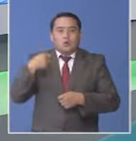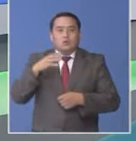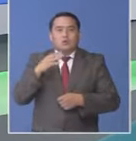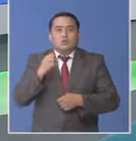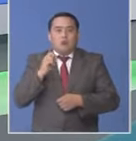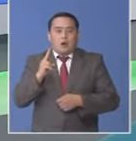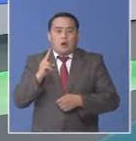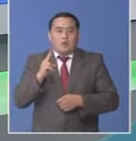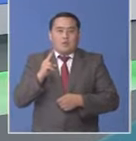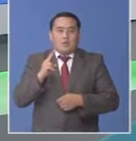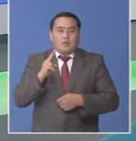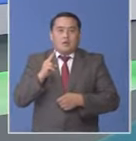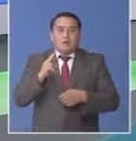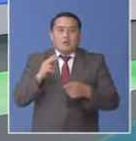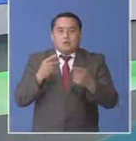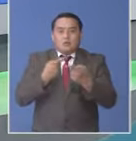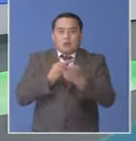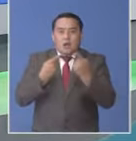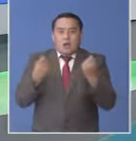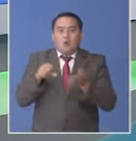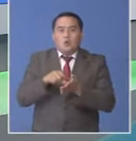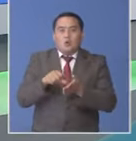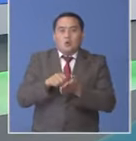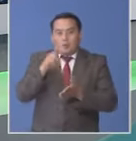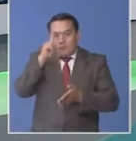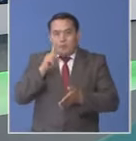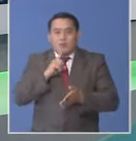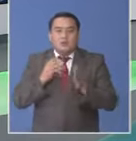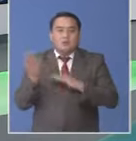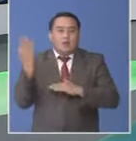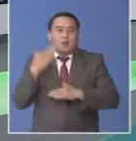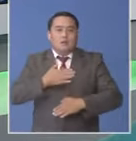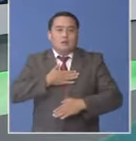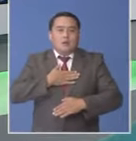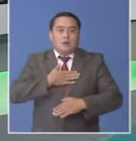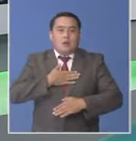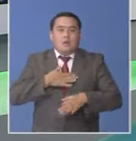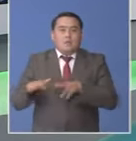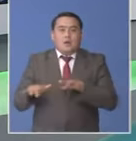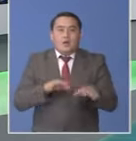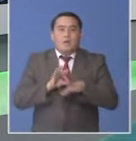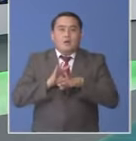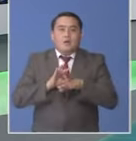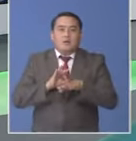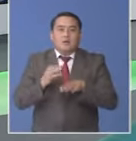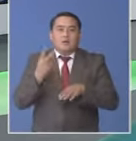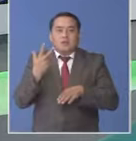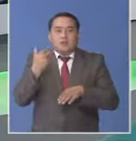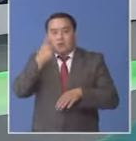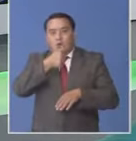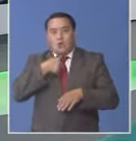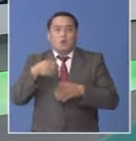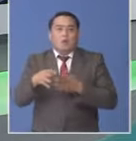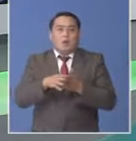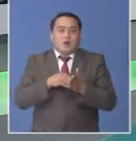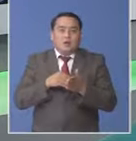«Ширак». Отметим, что заявки на участие начали принимать ровно месяц назад. В нашем регионе данное мероприятие проводится уже третий год подряд